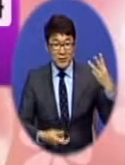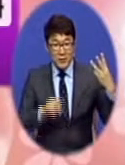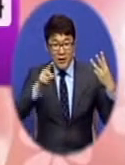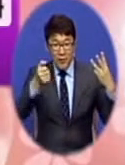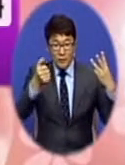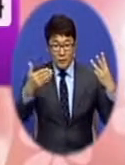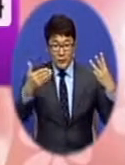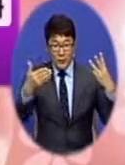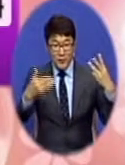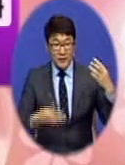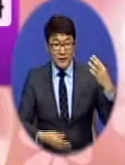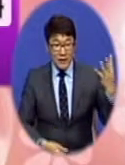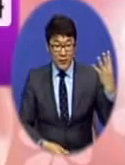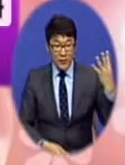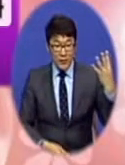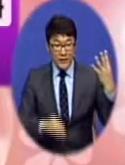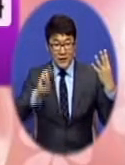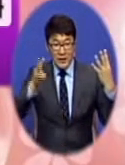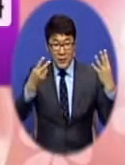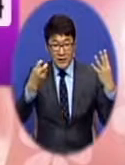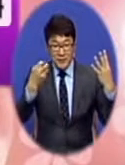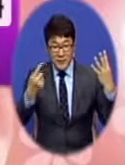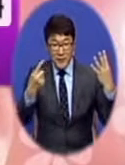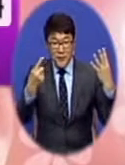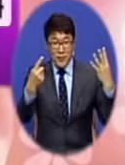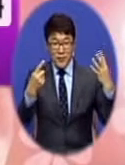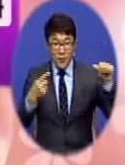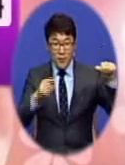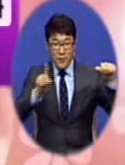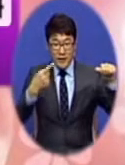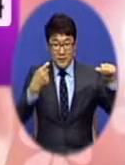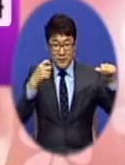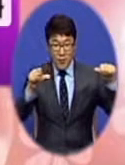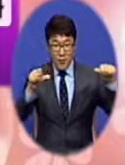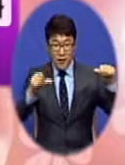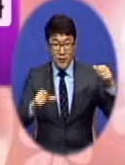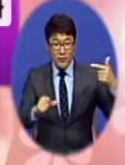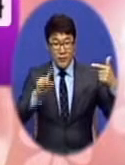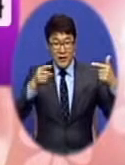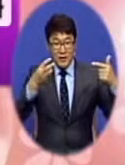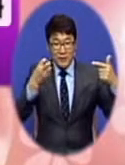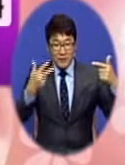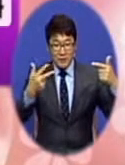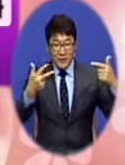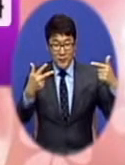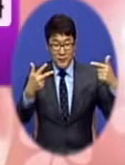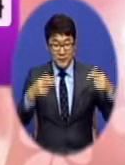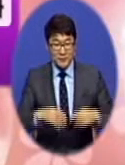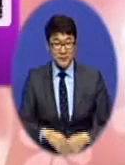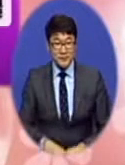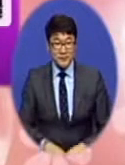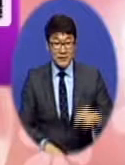3번 159표. 4번 참여자죠? 321표. 5번 115표, 6번 137표.